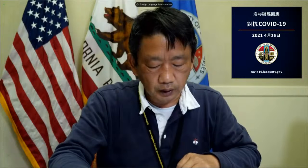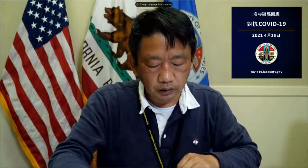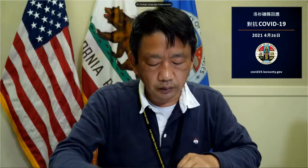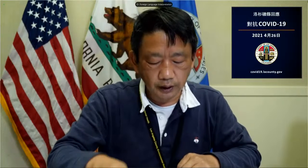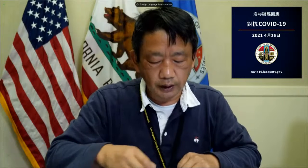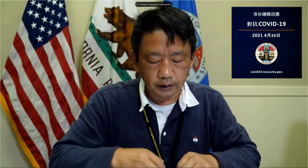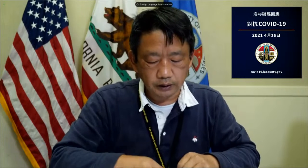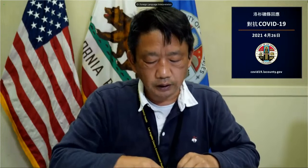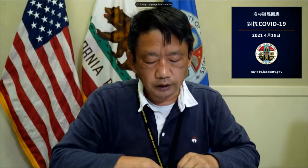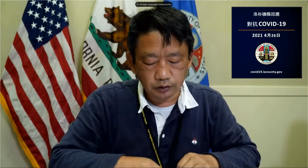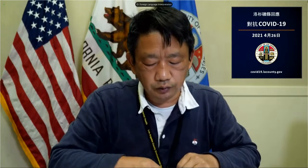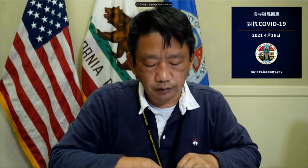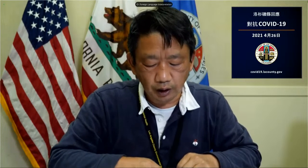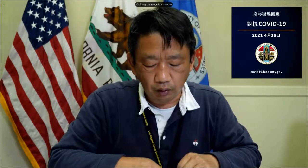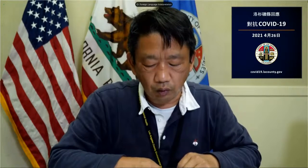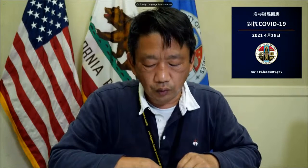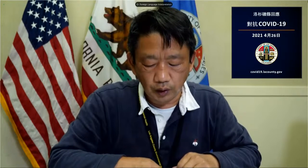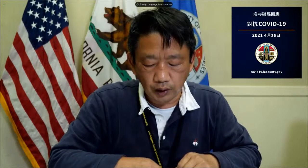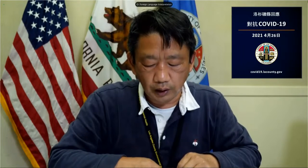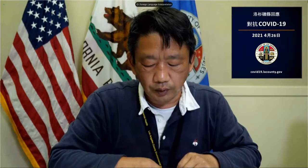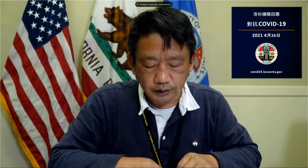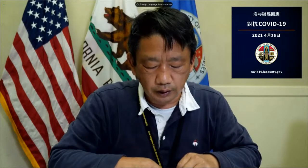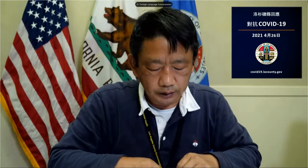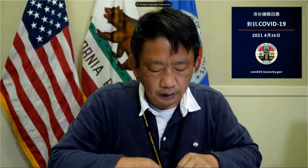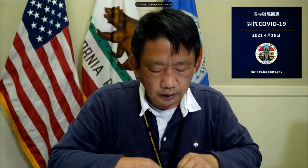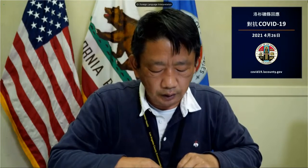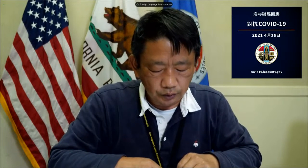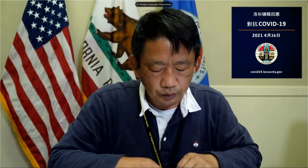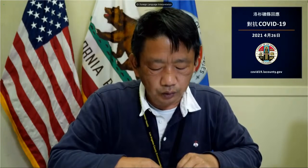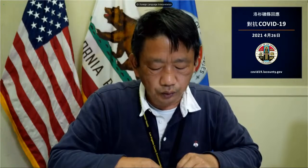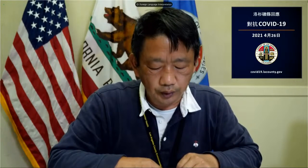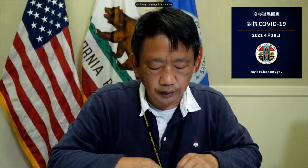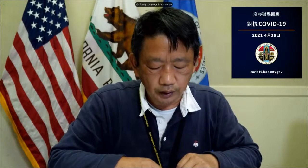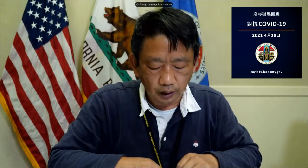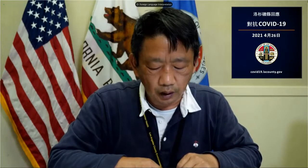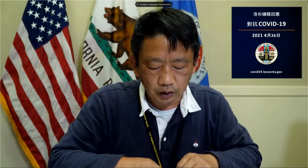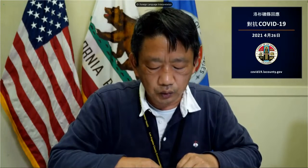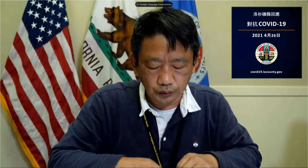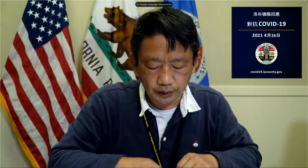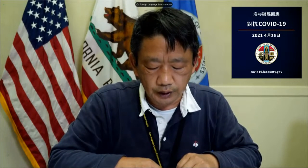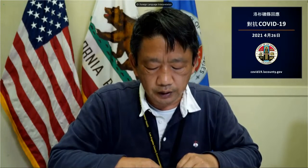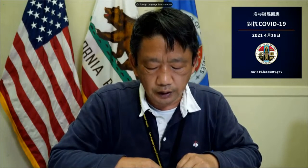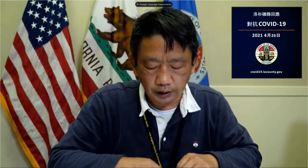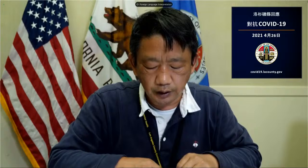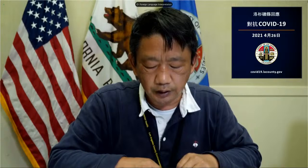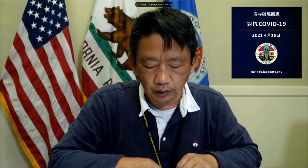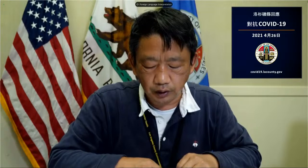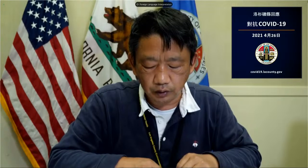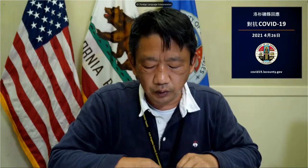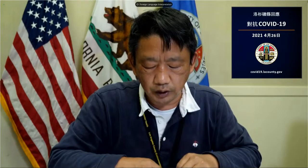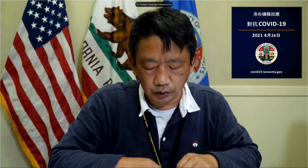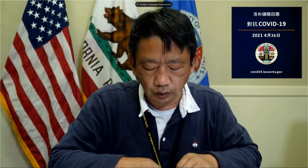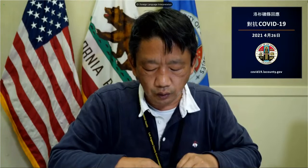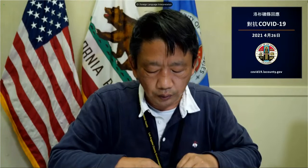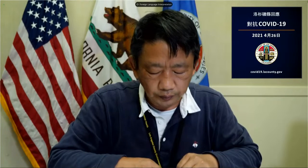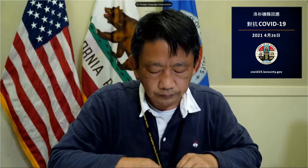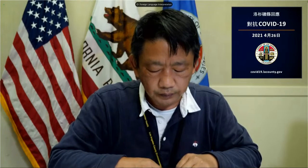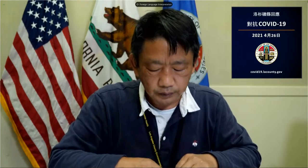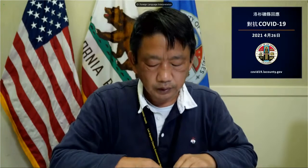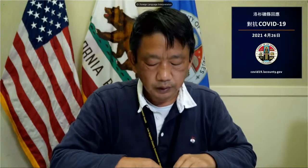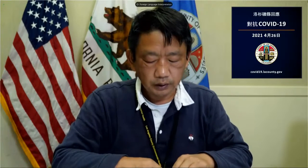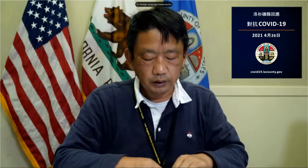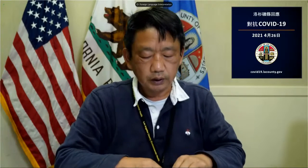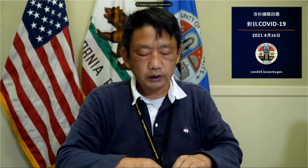随着更多的年长者接种疫苗，越来越少的长者需要住院，而住院的长者也有更多的存活